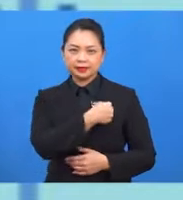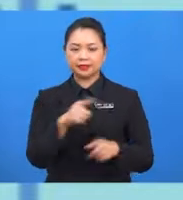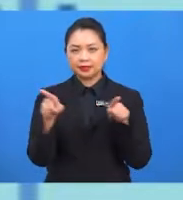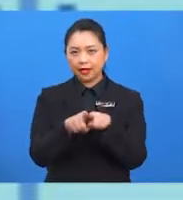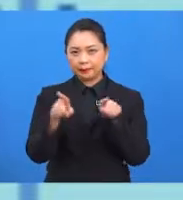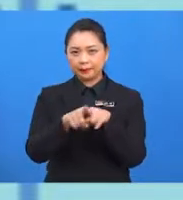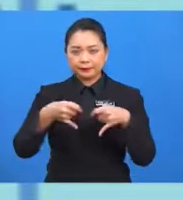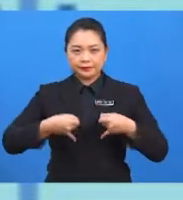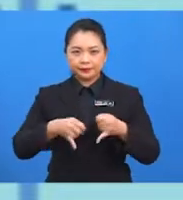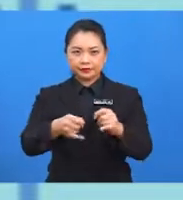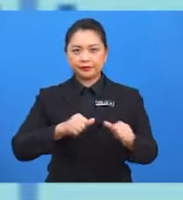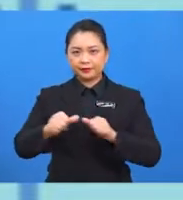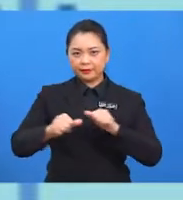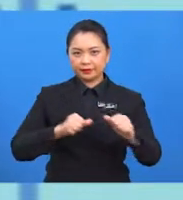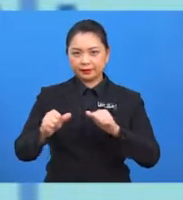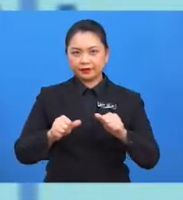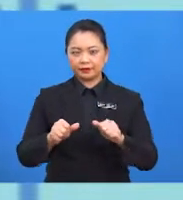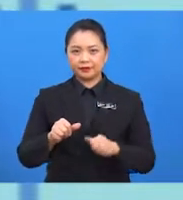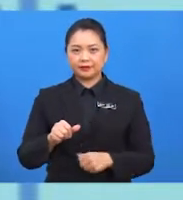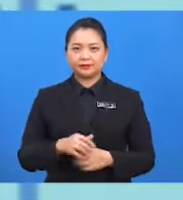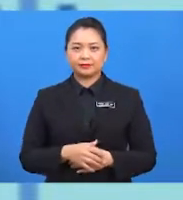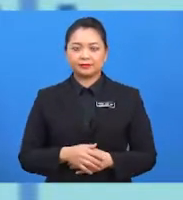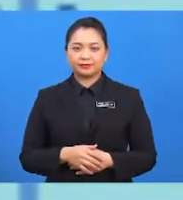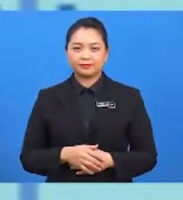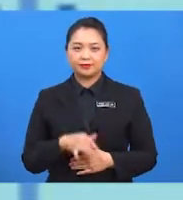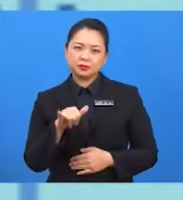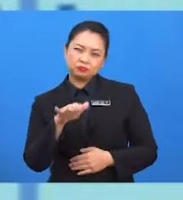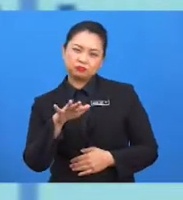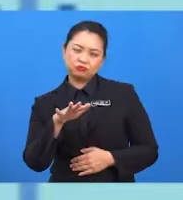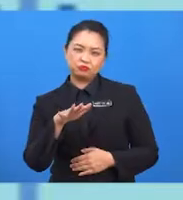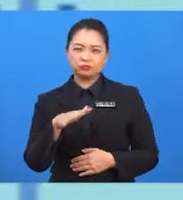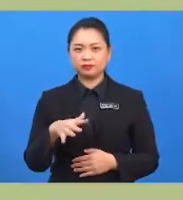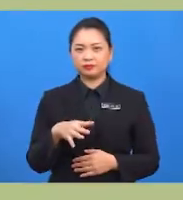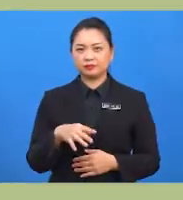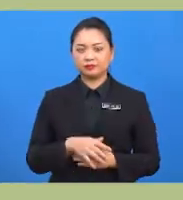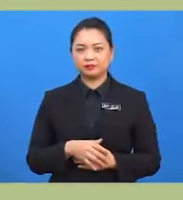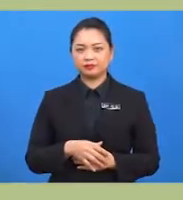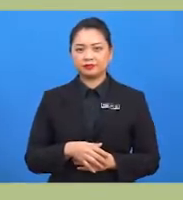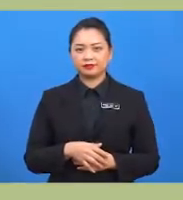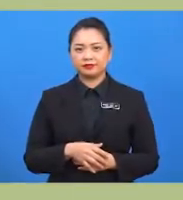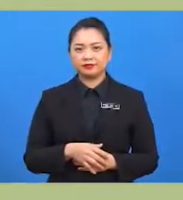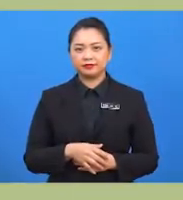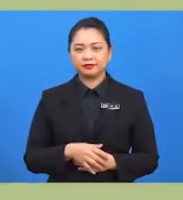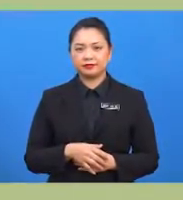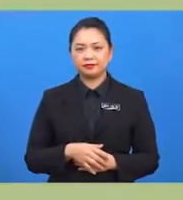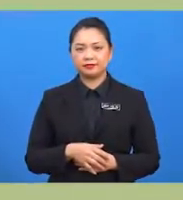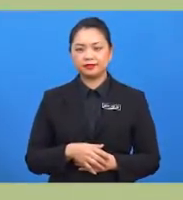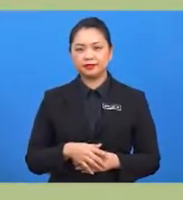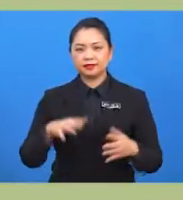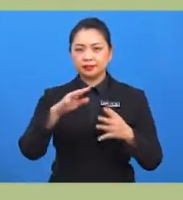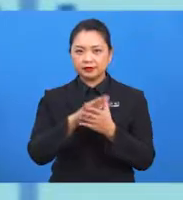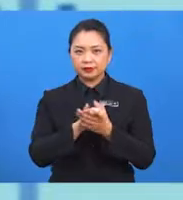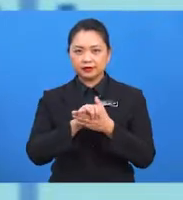menjalankan aktiviti yang tidak kurang menariknya yaitu penyelesaian masalah perhitungan